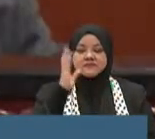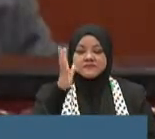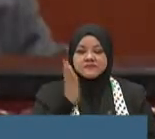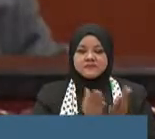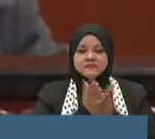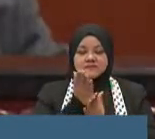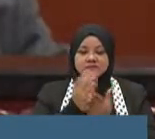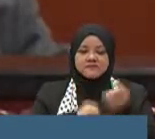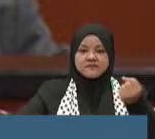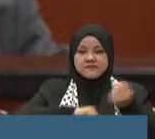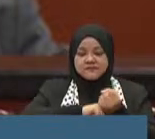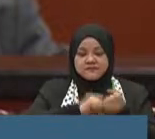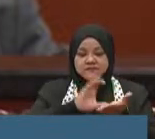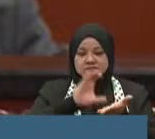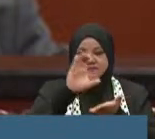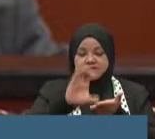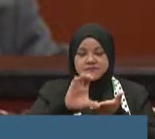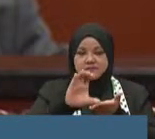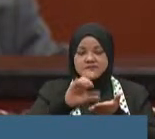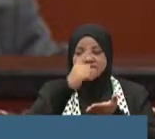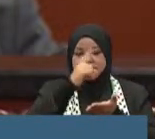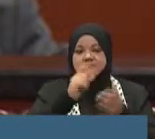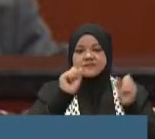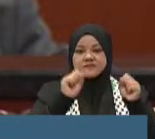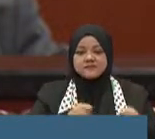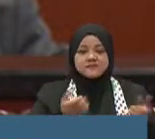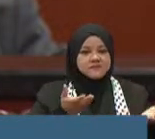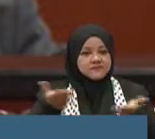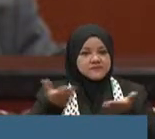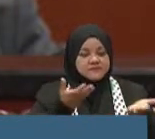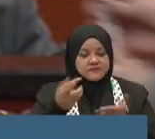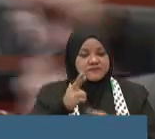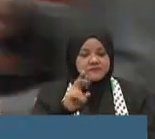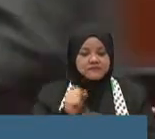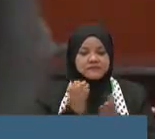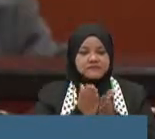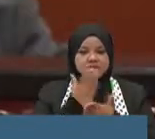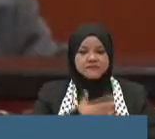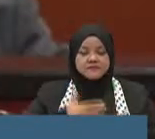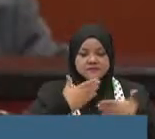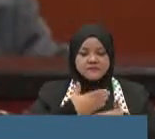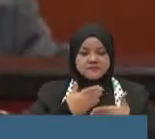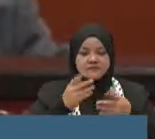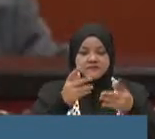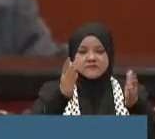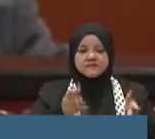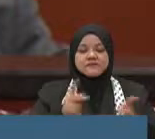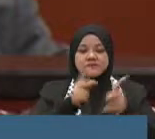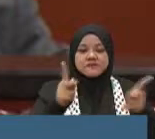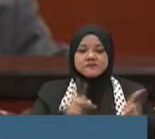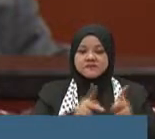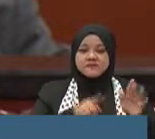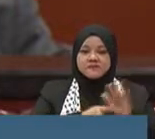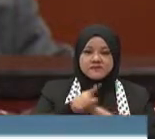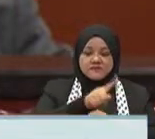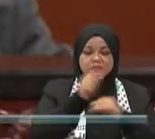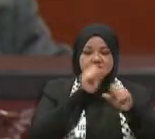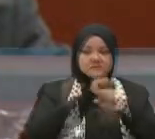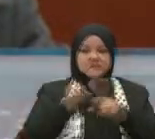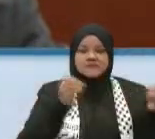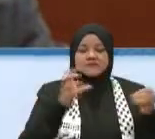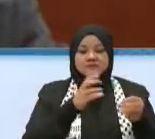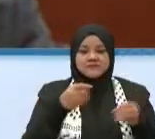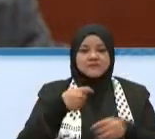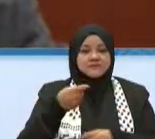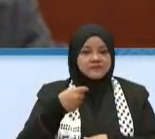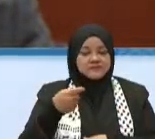ras pembelian tiket penerbangan antara Semenanjung dengan Sabah dan Sarawak sedang diteliti ia bagi memastikan